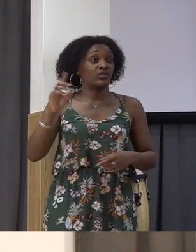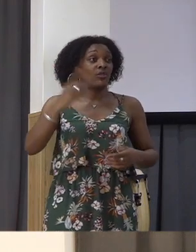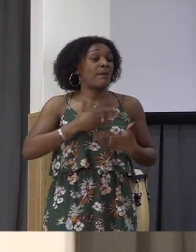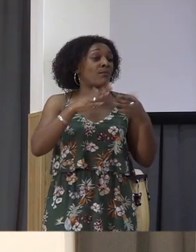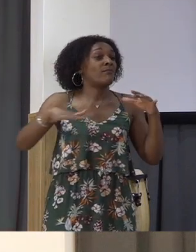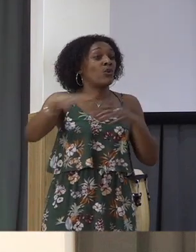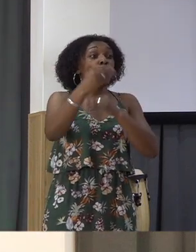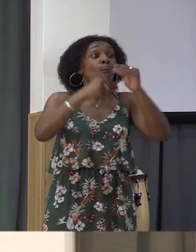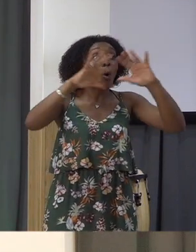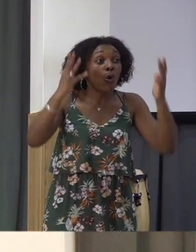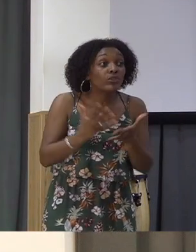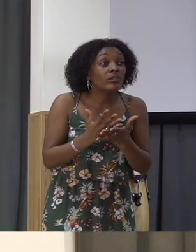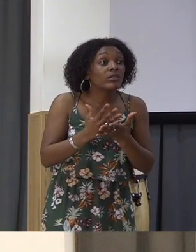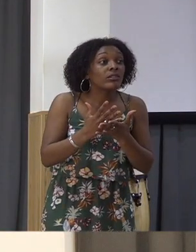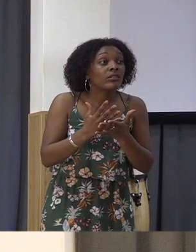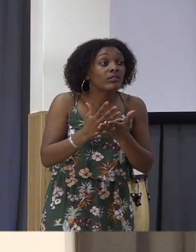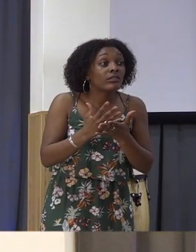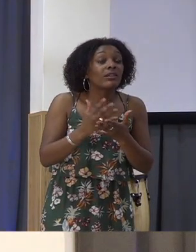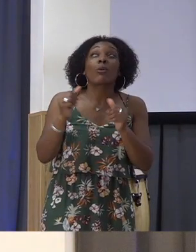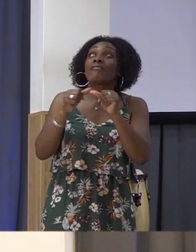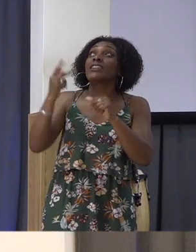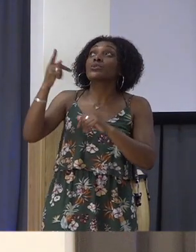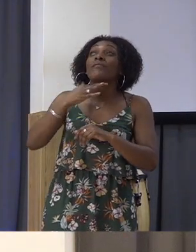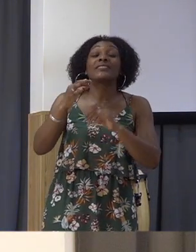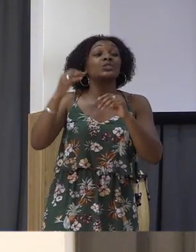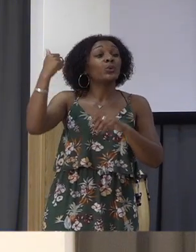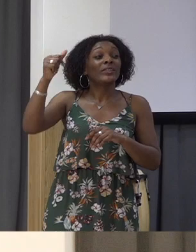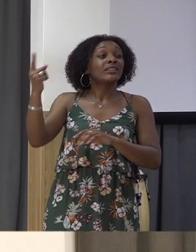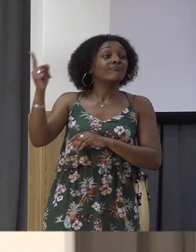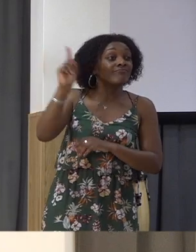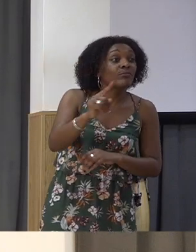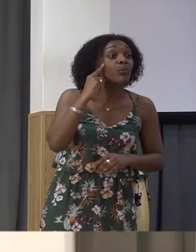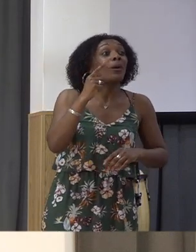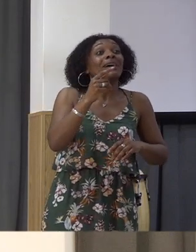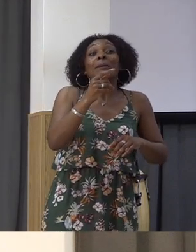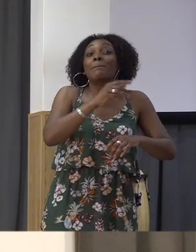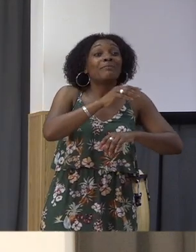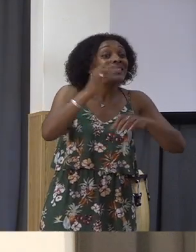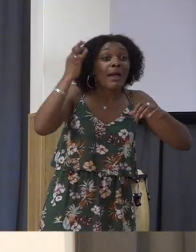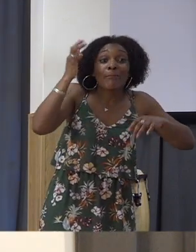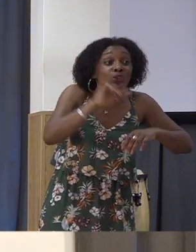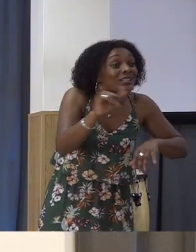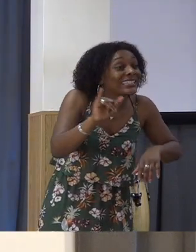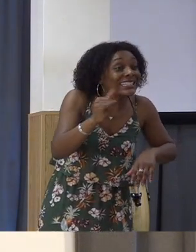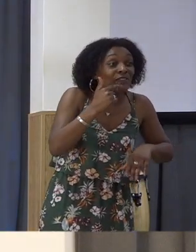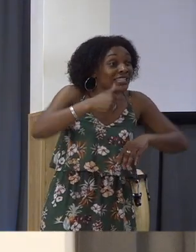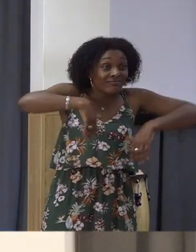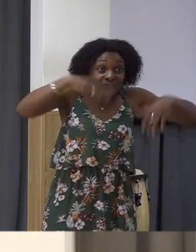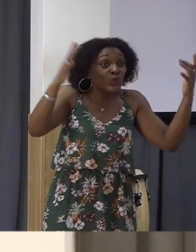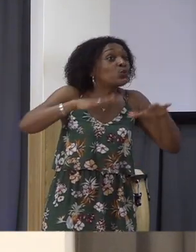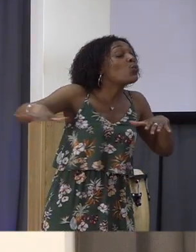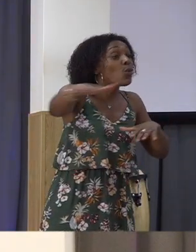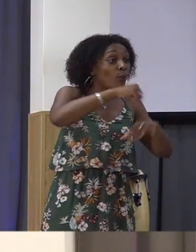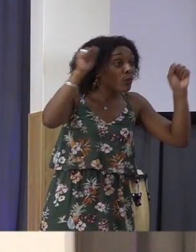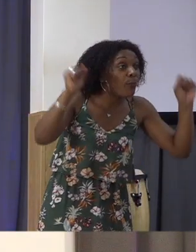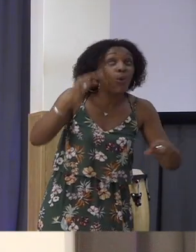dire tout le monde, c'est pour tout le monde, c'est pour chacun, afin que quiconque croit ait la vie